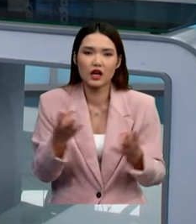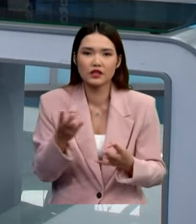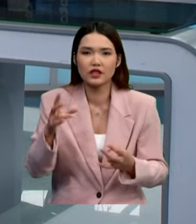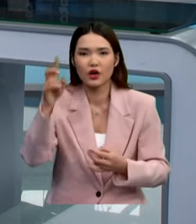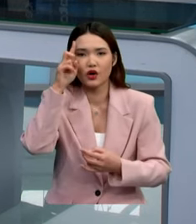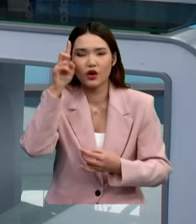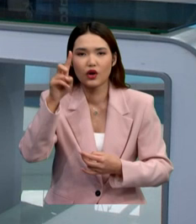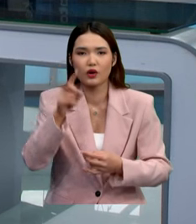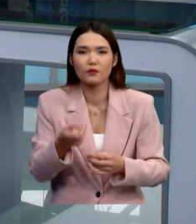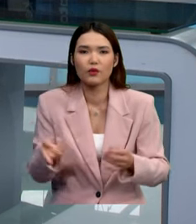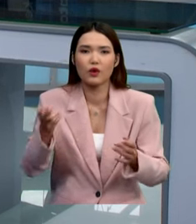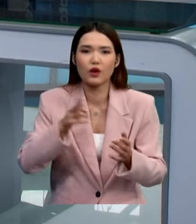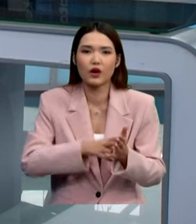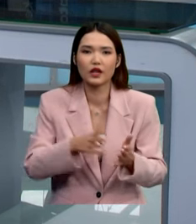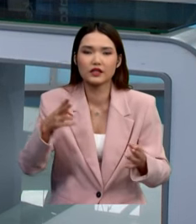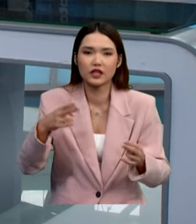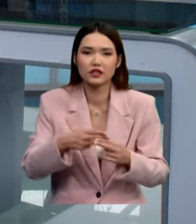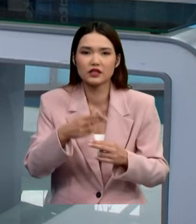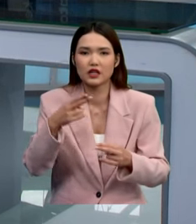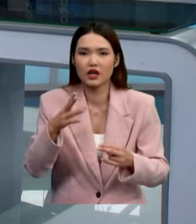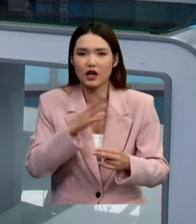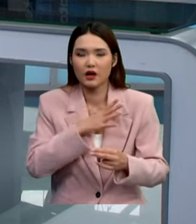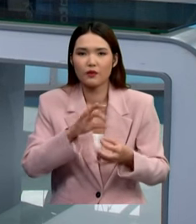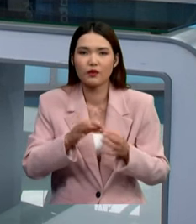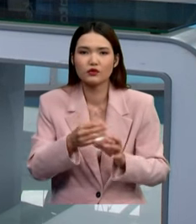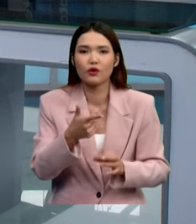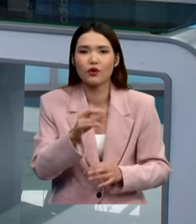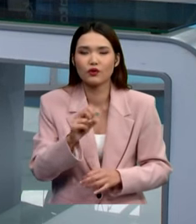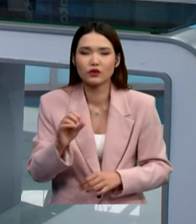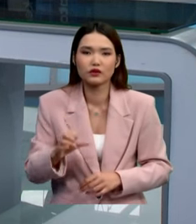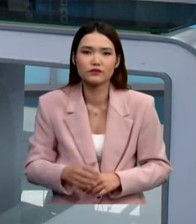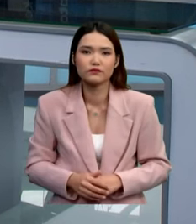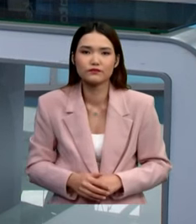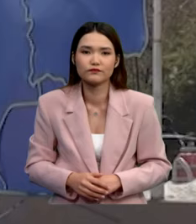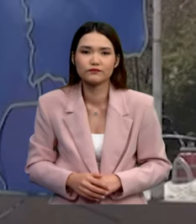Айтуынша, үкімет олы көшке кедергі келтіріп отыр. Толарақ Гүлнәс Сайлауғыз айтып береді.